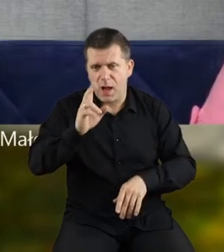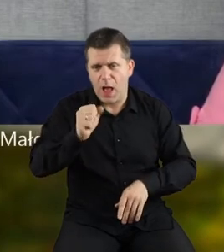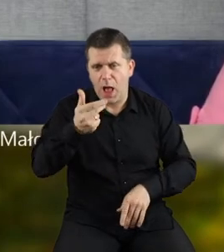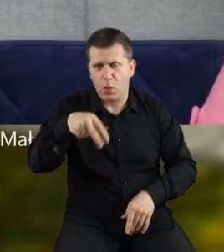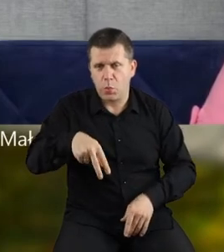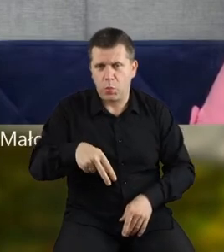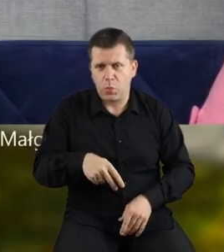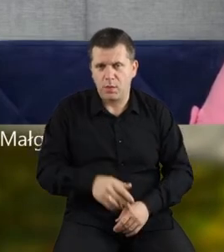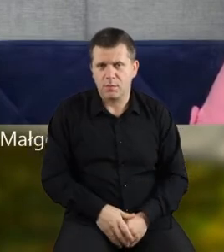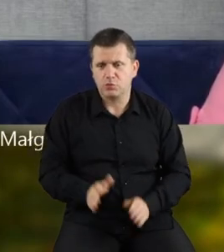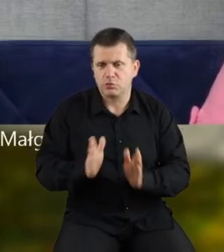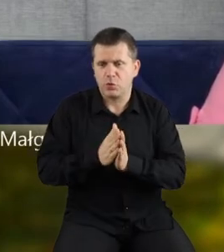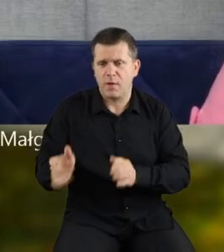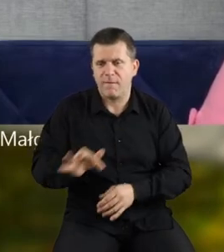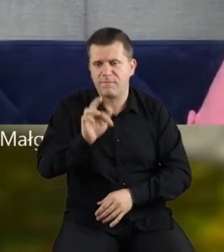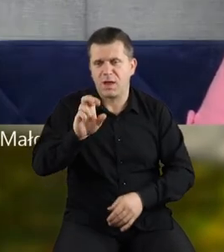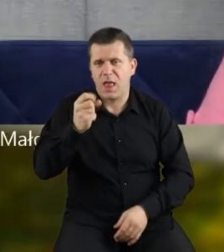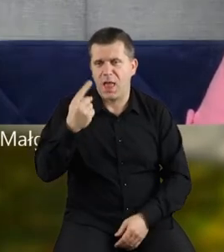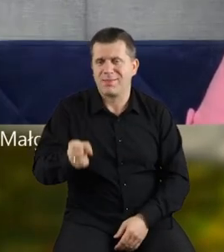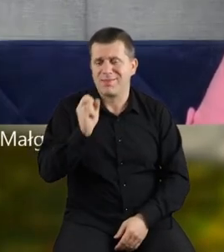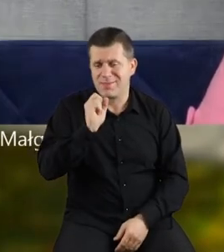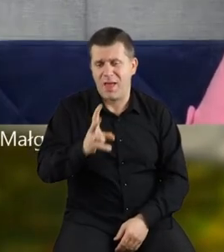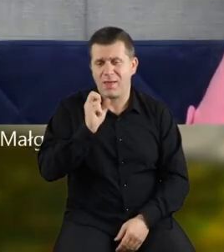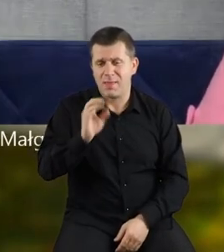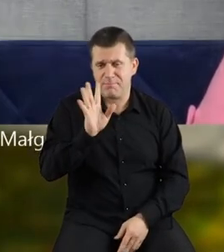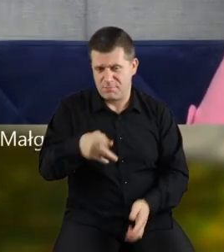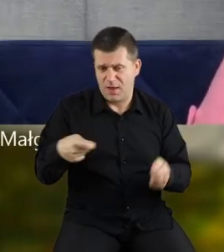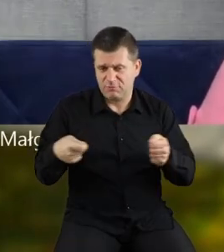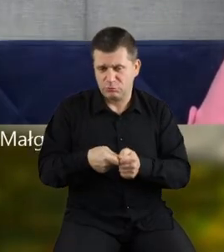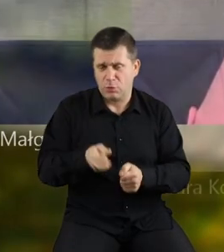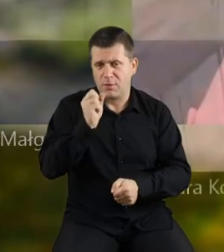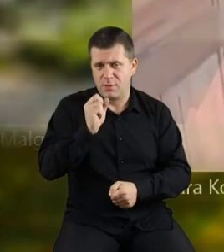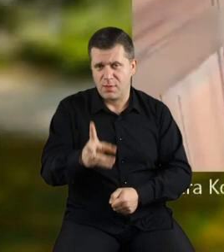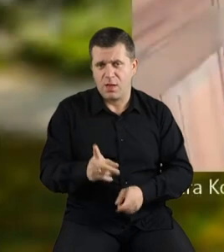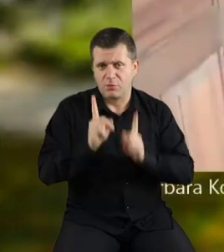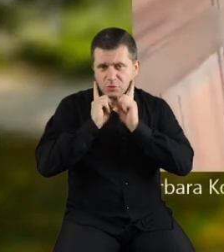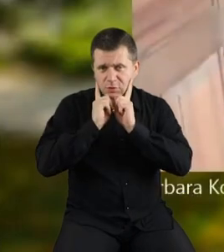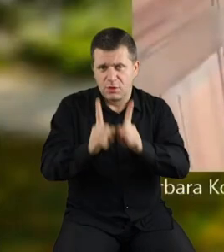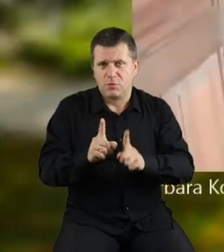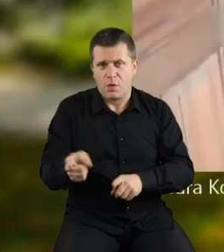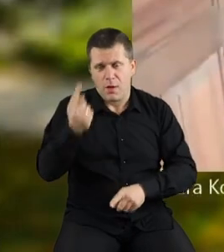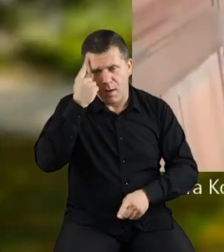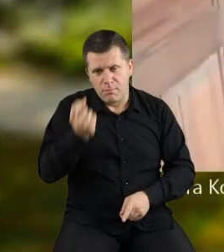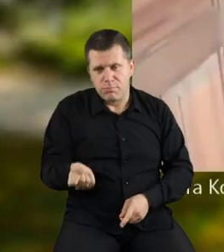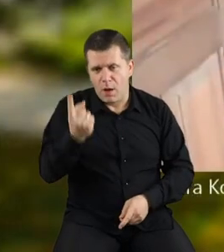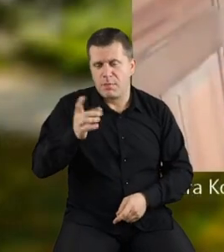się pojawia w książce o Fredzie. Tak,